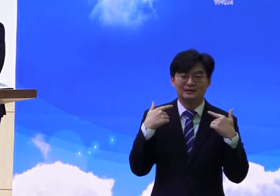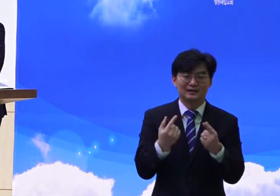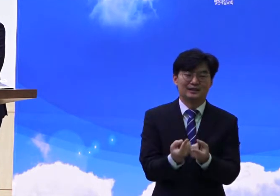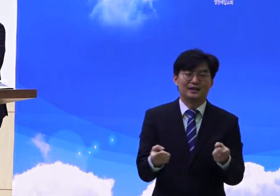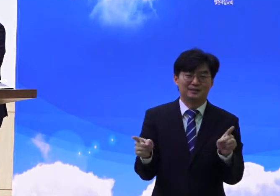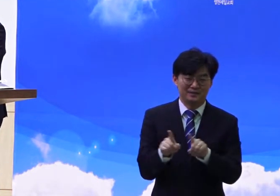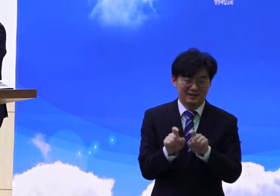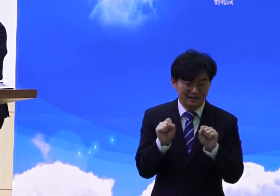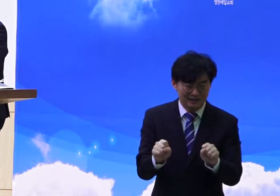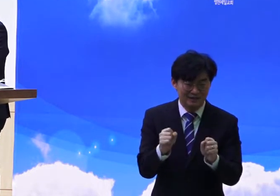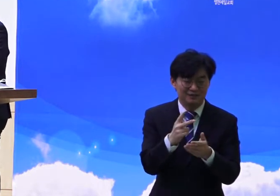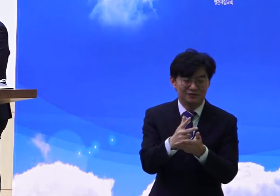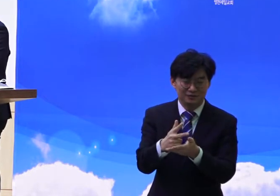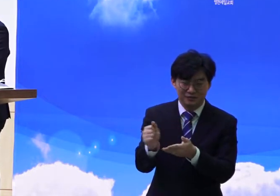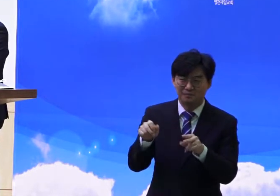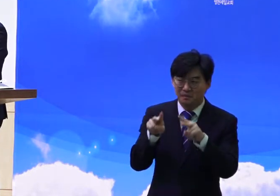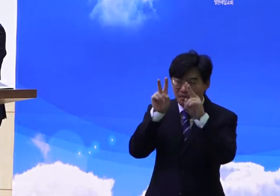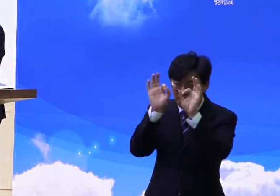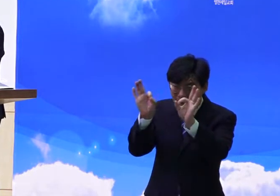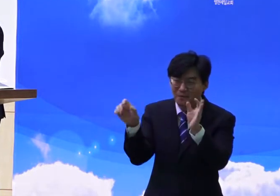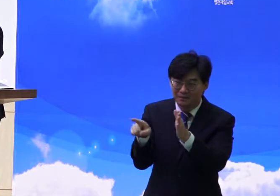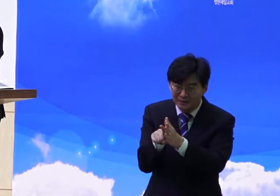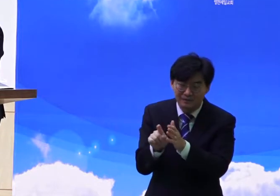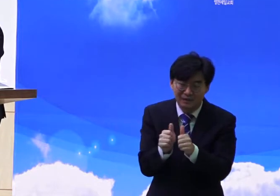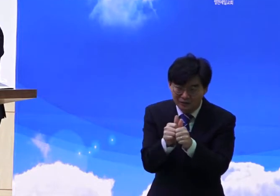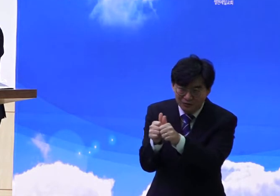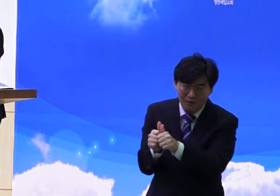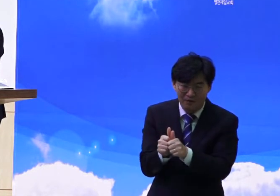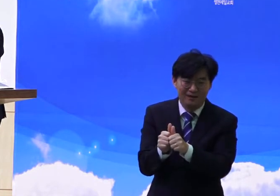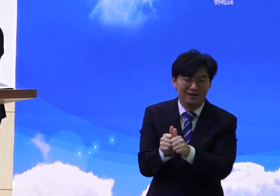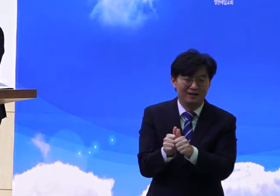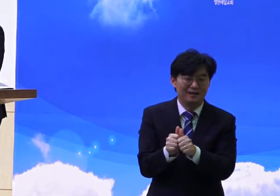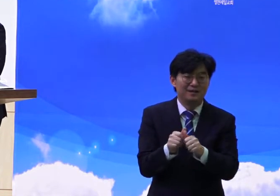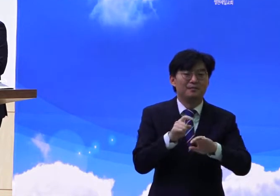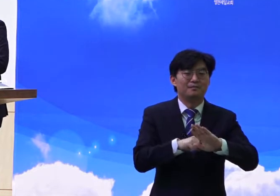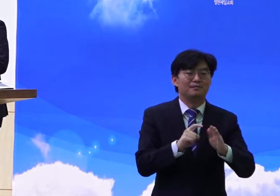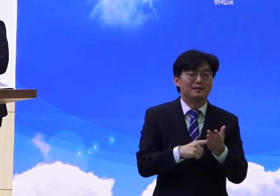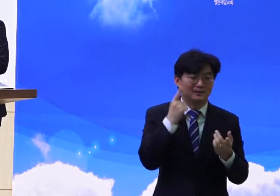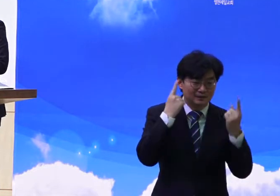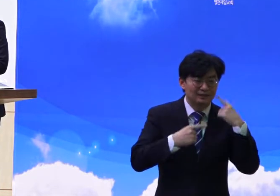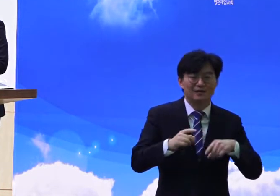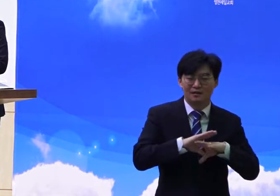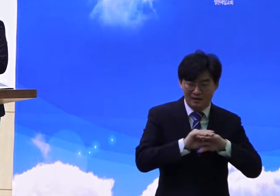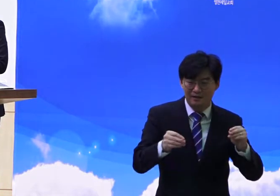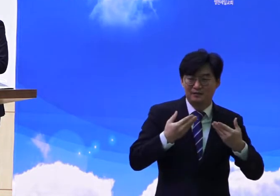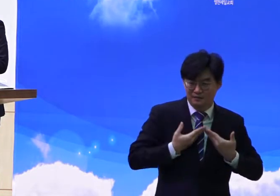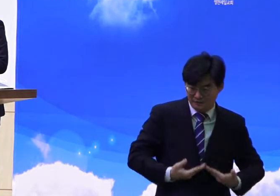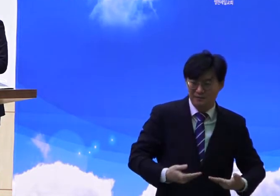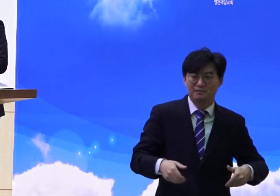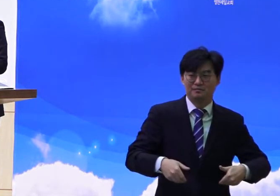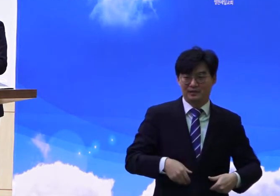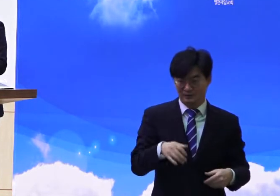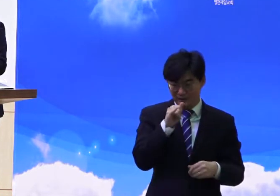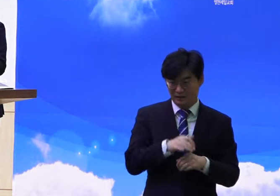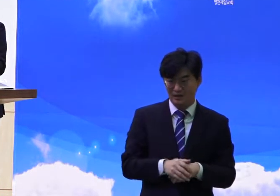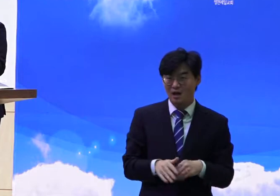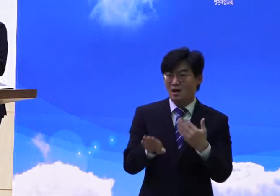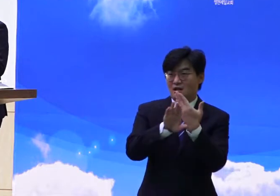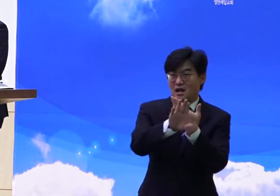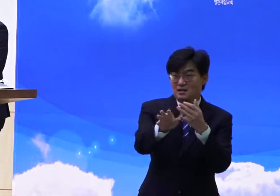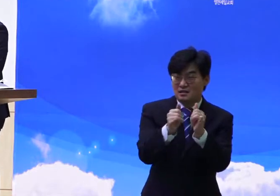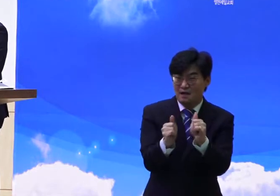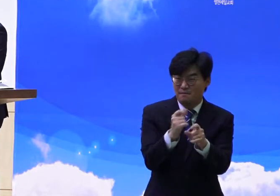주님을 바라보시며 인내하시기를 바랍니다. 주변에서 원인을 찾지 마십시오. 주변에서 원인을